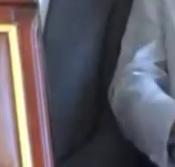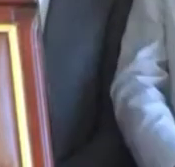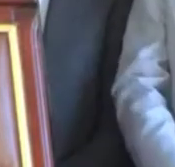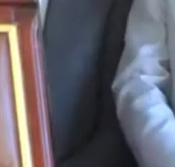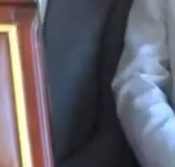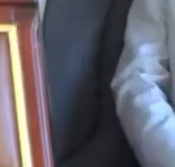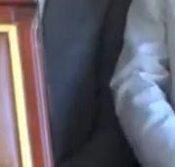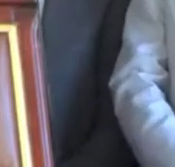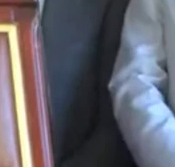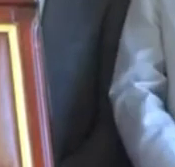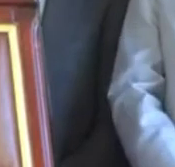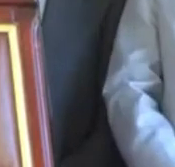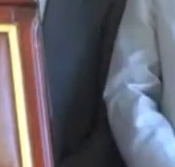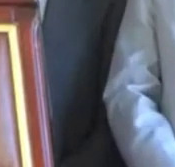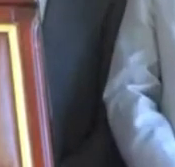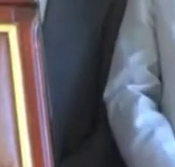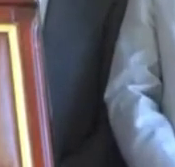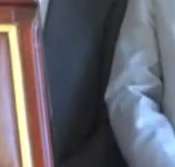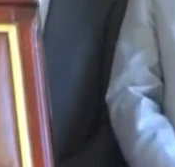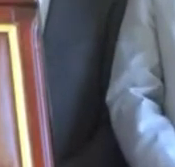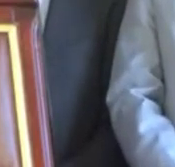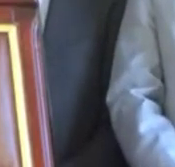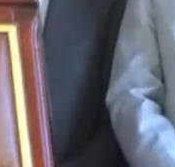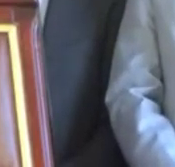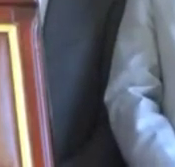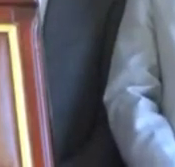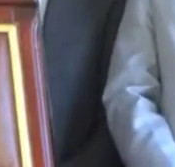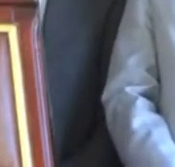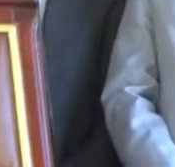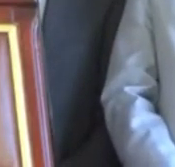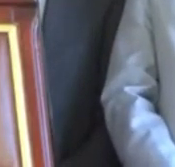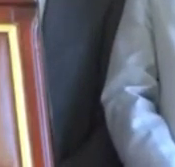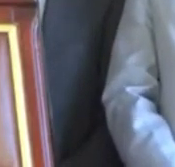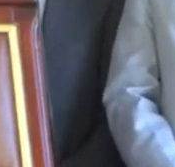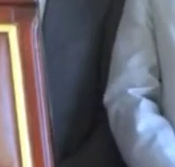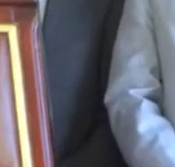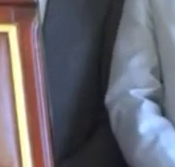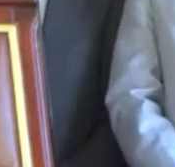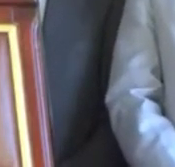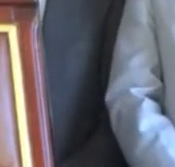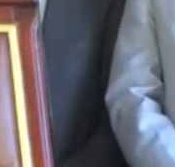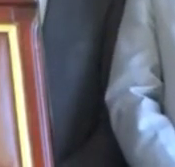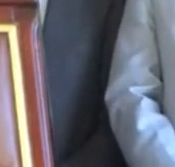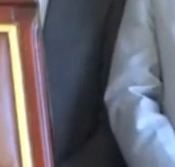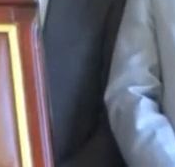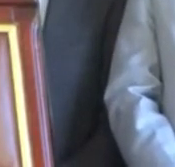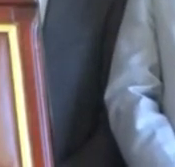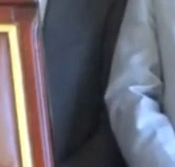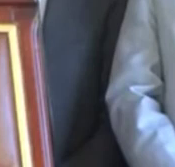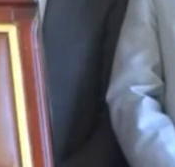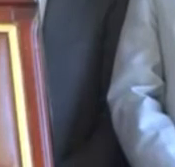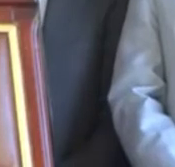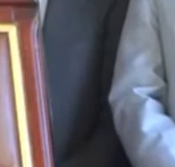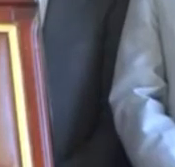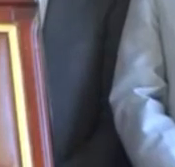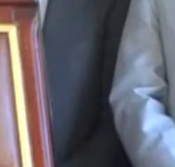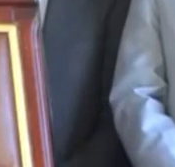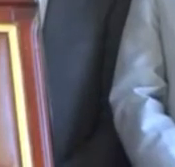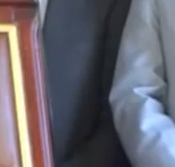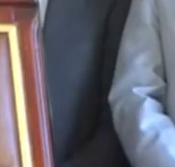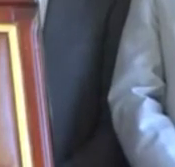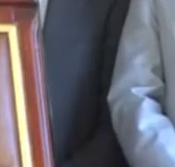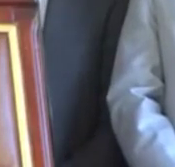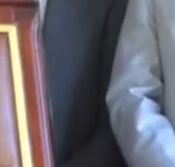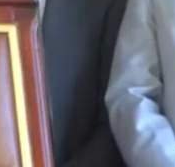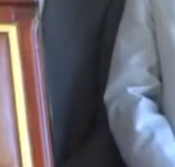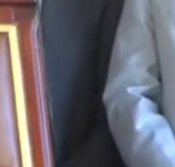ONI, qui lui-même, c'est lui qui est responsable du système enregistrement